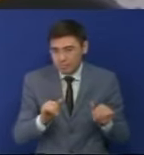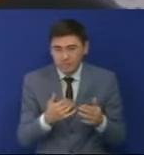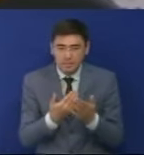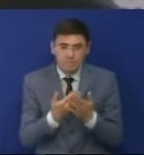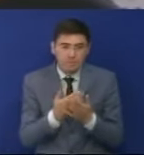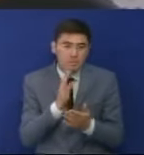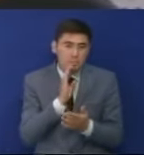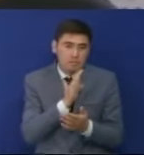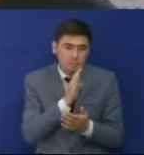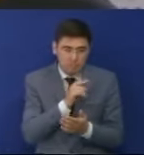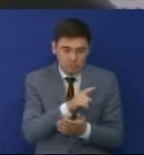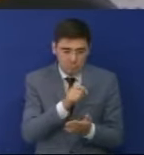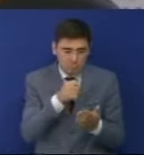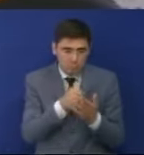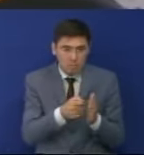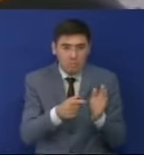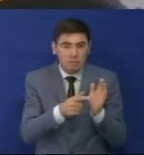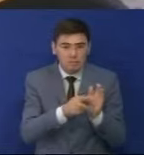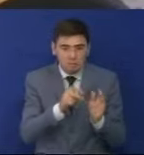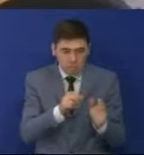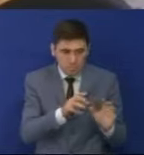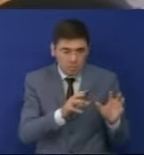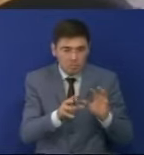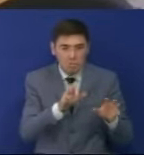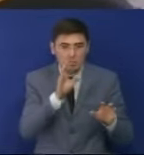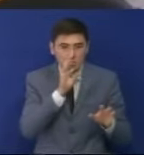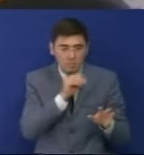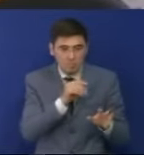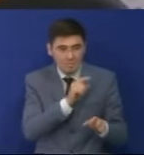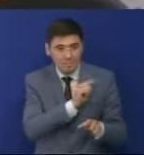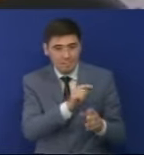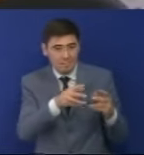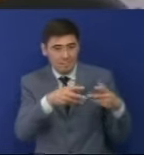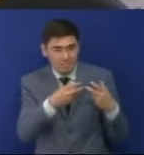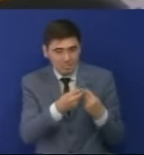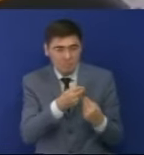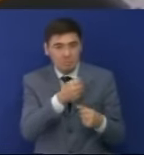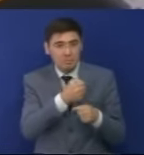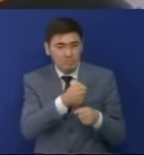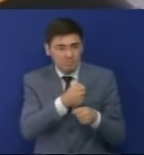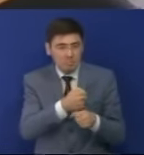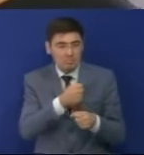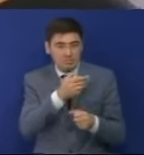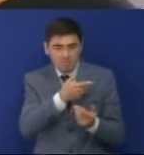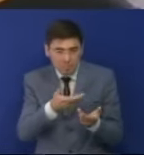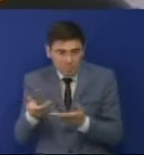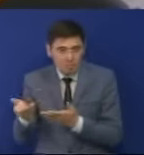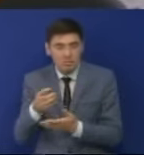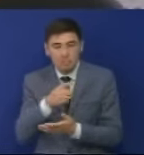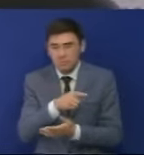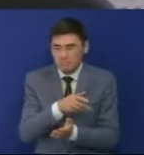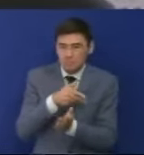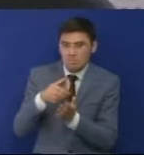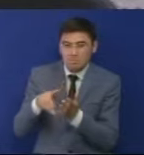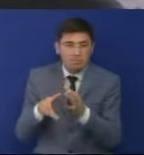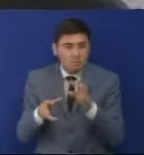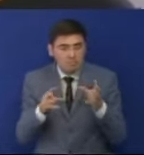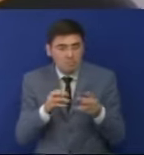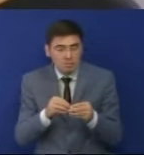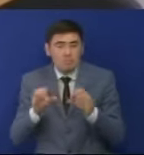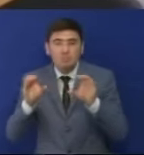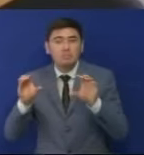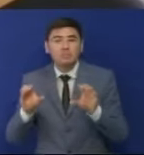7 жасқа дейін күтім жасай алады. Еңбекке қабілетті отбасы мүшелерінің көпшілігі ұсынылған жұмыстардан бас тартады. Біз қолданыстағы